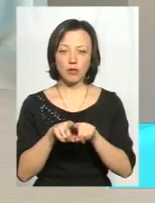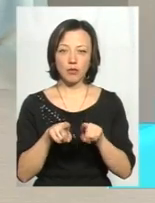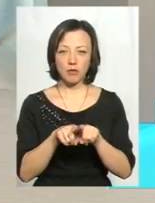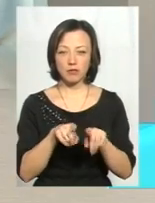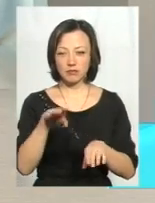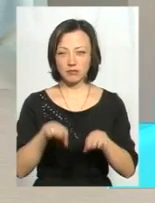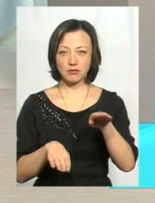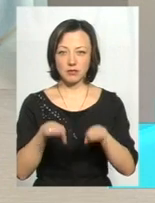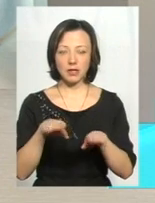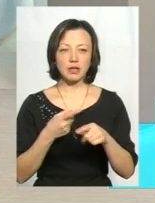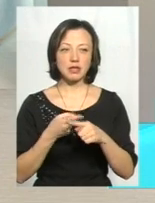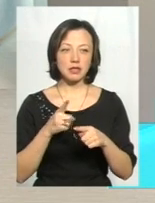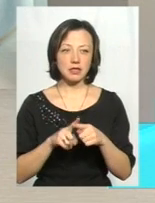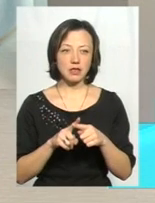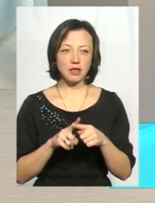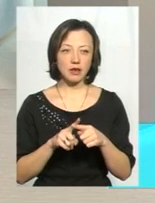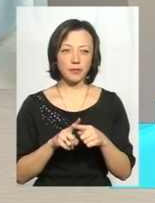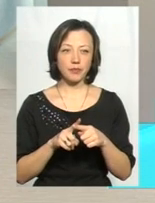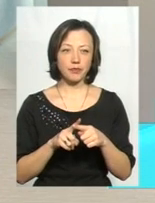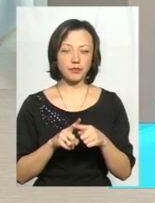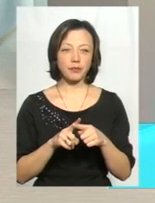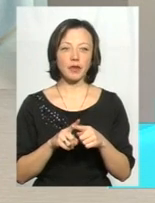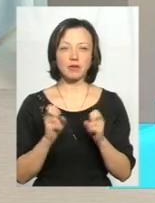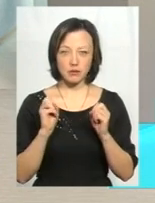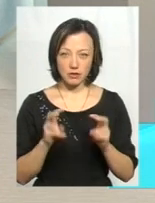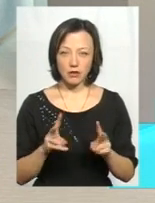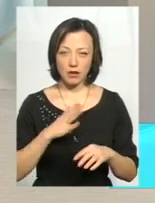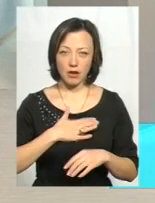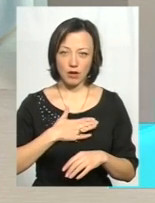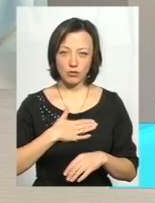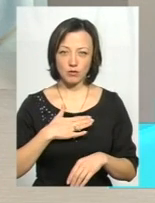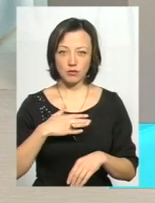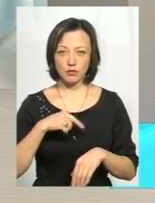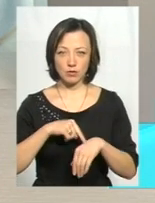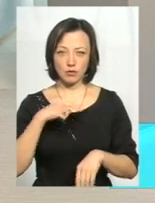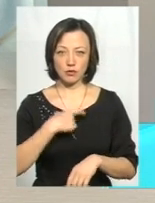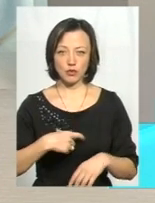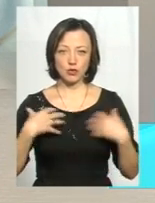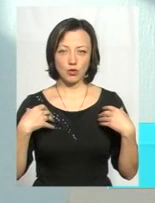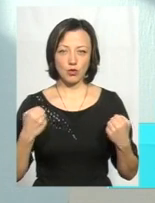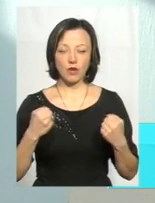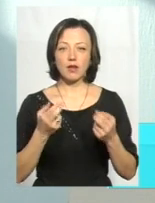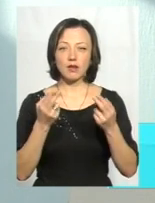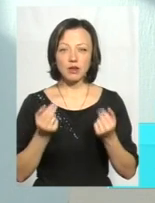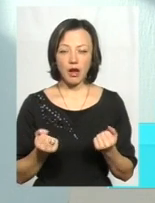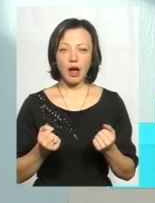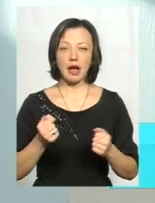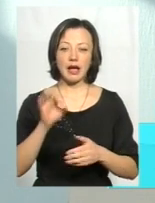цих коливань. Це якось несе загрозу нашому почуттю і здоров'ю? Так, різкі перепади